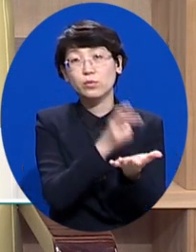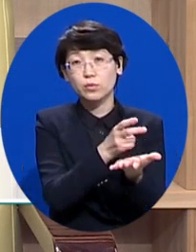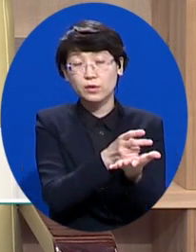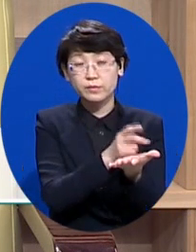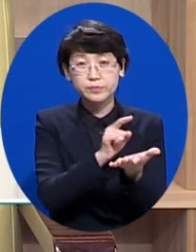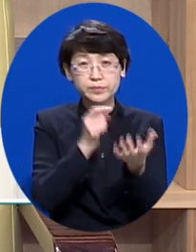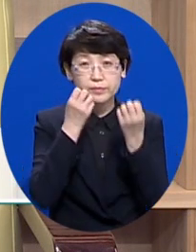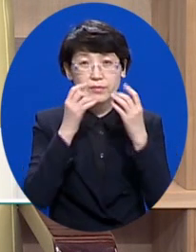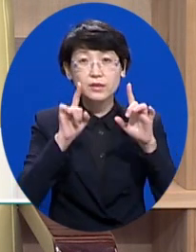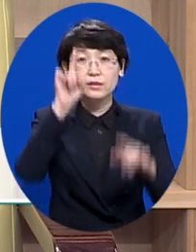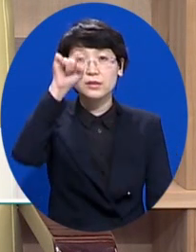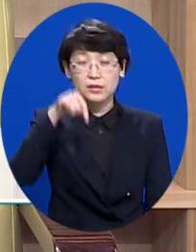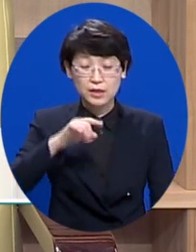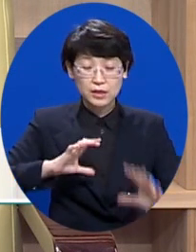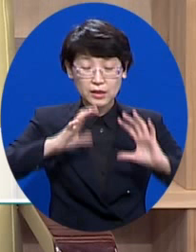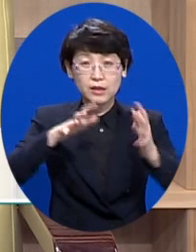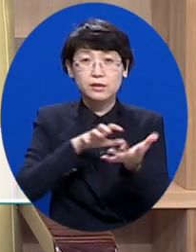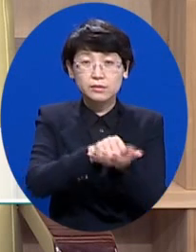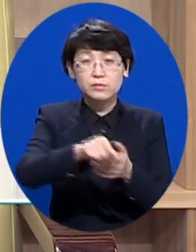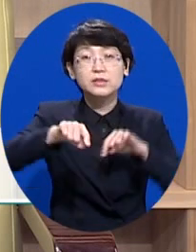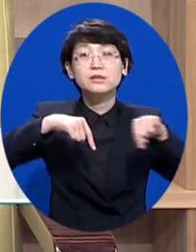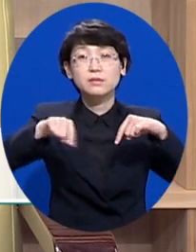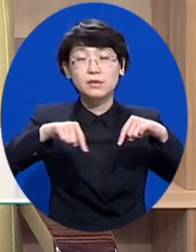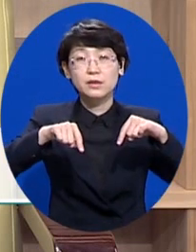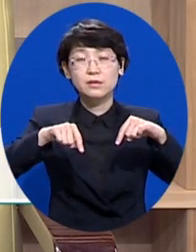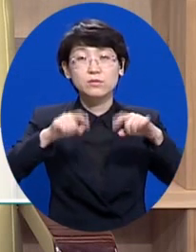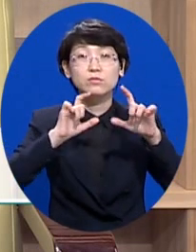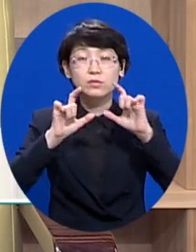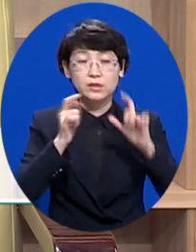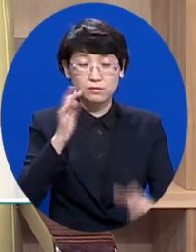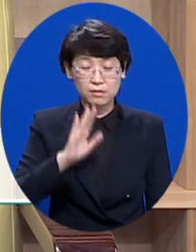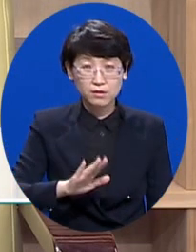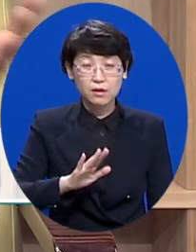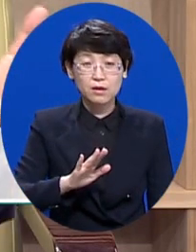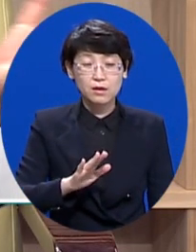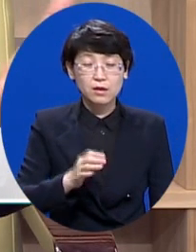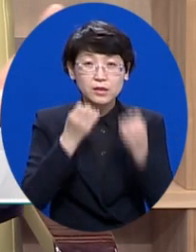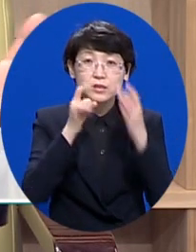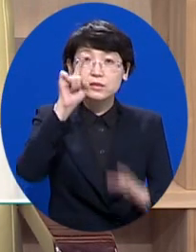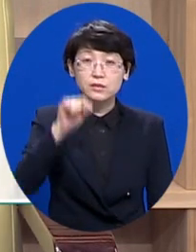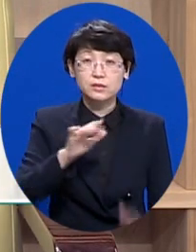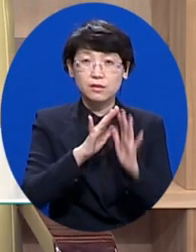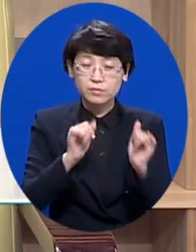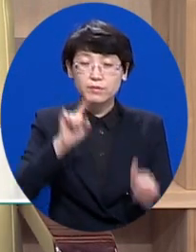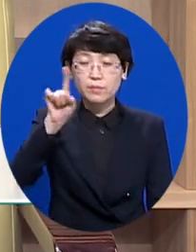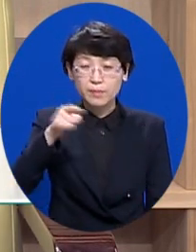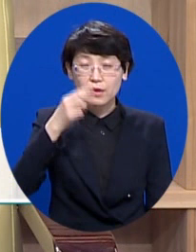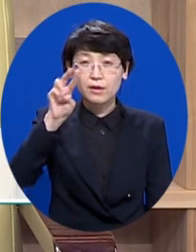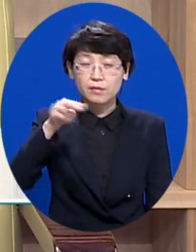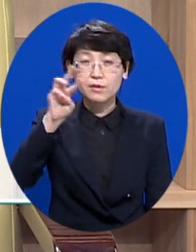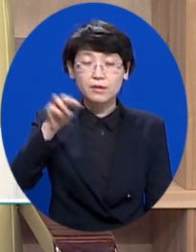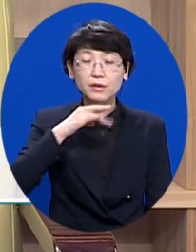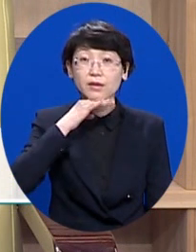거죠. 그래서, 신천지 사람은 계속 뭐 100살, 200살, 300살, 300살 살고,